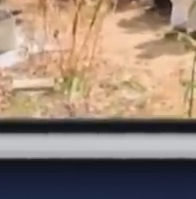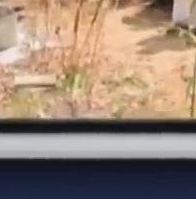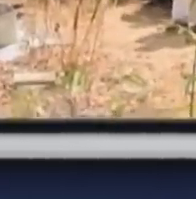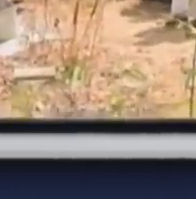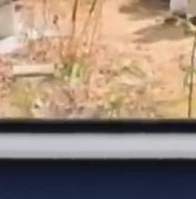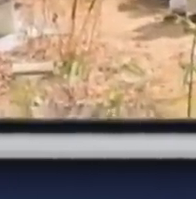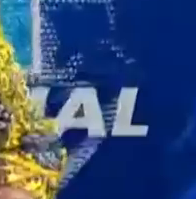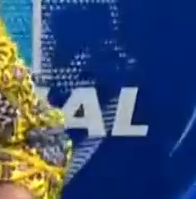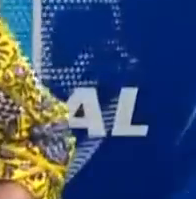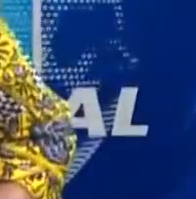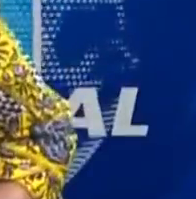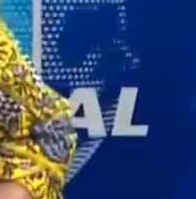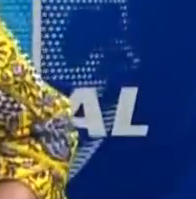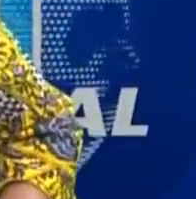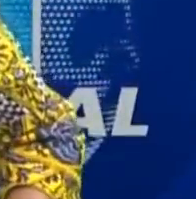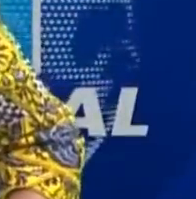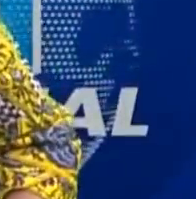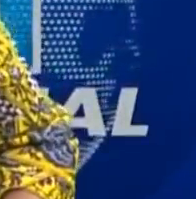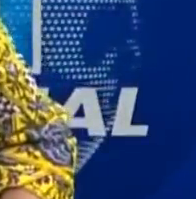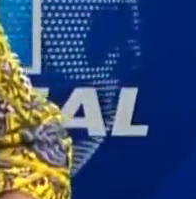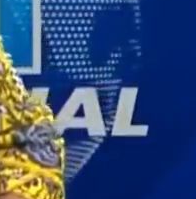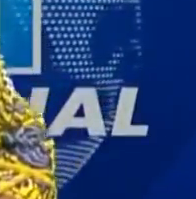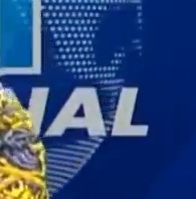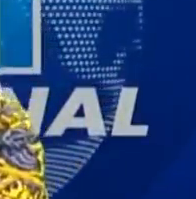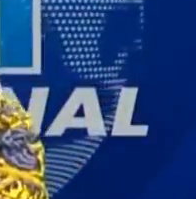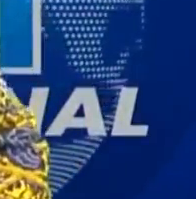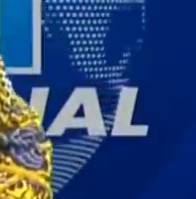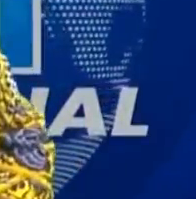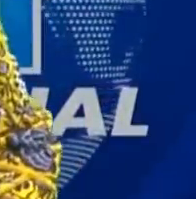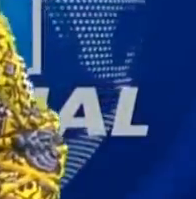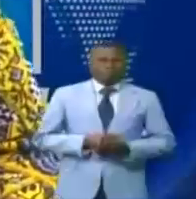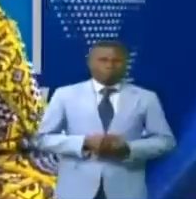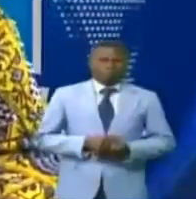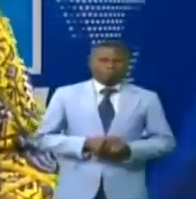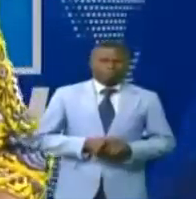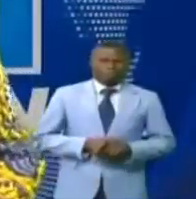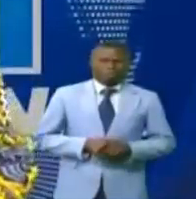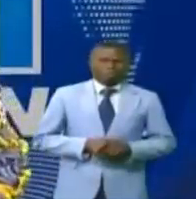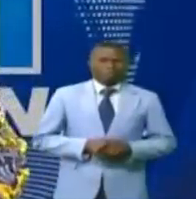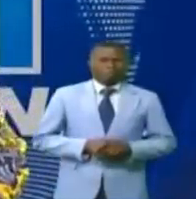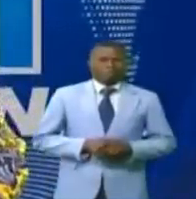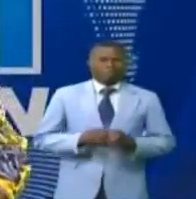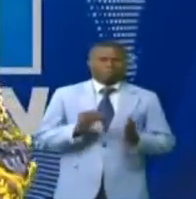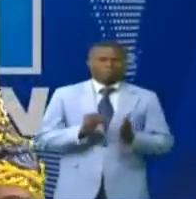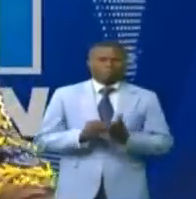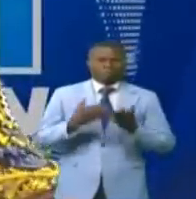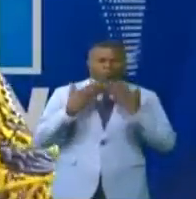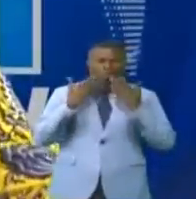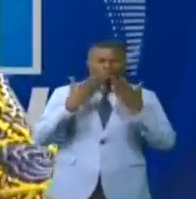principaux acteurs. Voilà tout pour le sommaire. Madame, monsieur, bonsoir et bienvenue encore une fois.